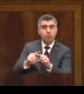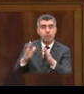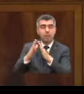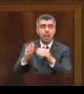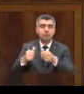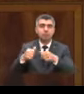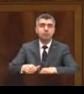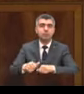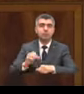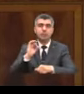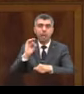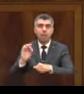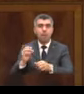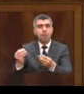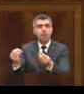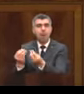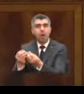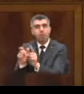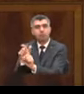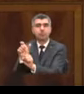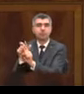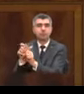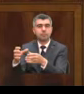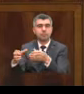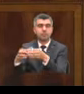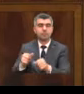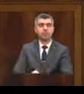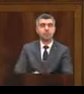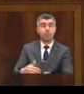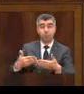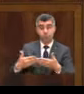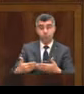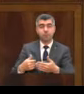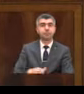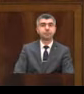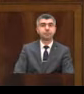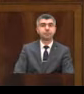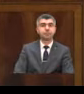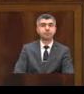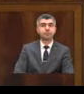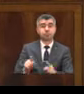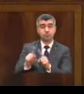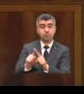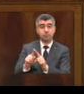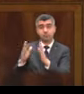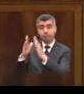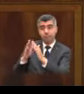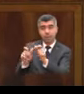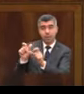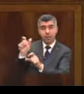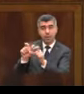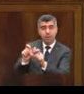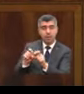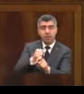هذه المؤسسات حماية لهاد الأشخاص، وهذا الشيء هو اللي جعلنا أنه اليوم أن إذا كانت نزلاء مؤسسات الرعاية